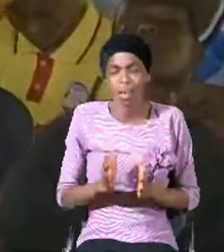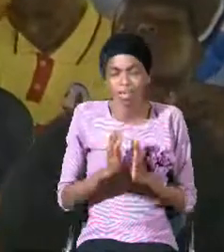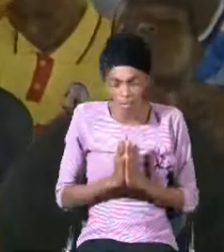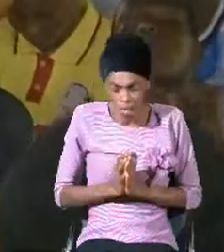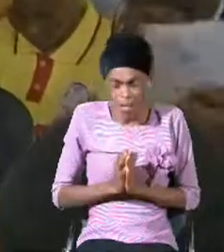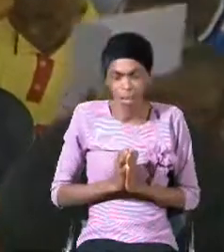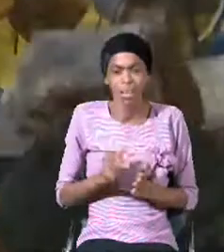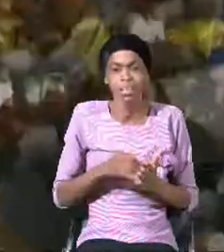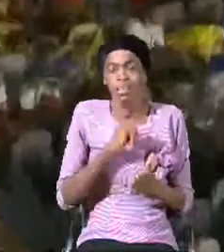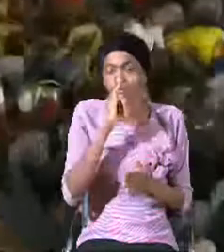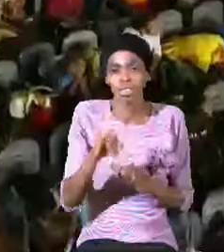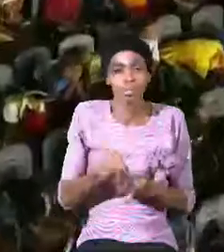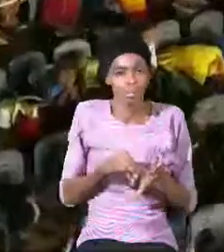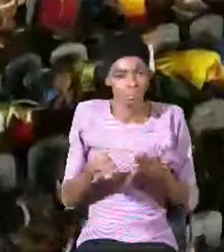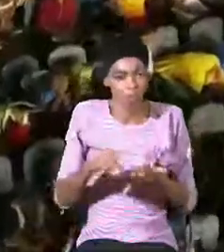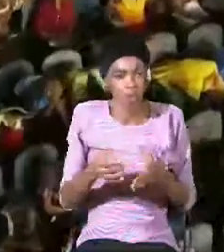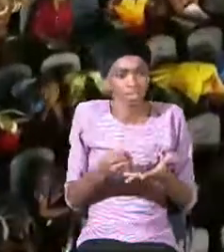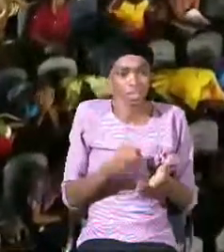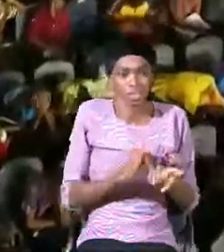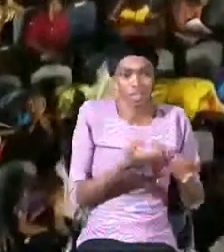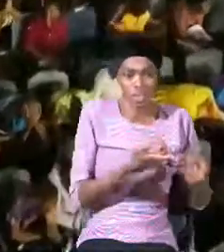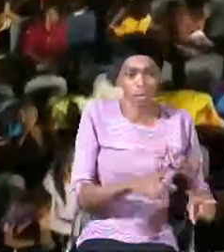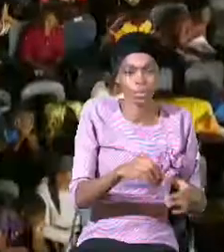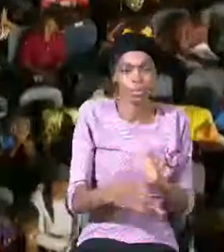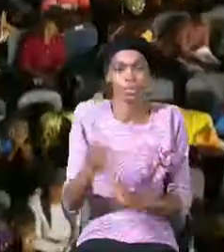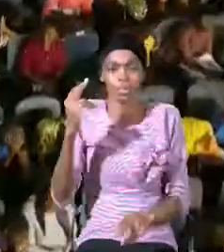Amen. Et c'est fait.